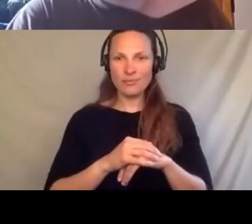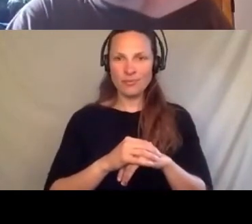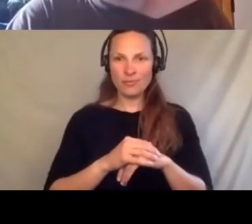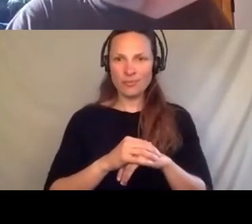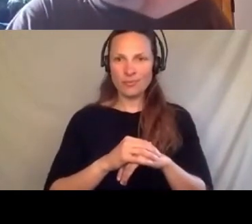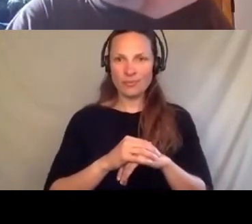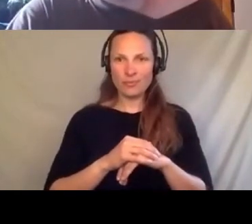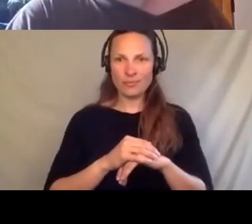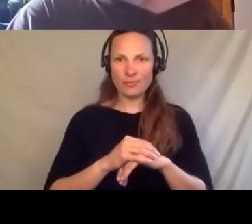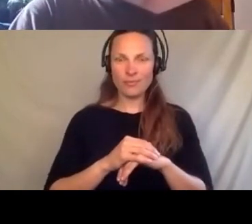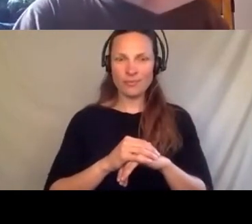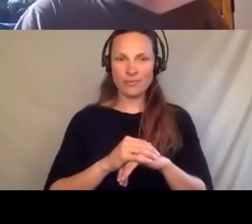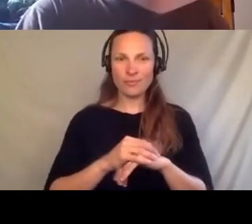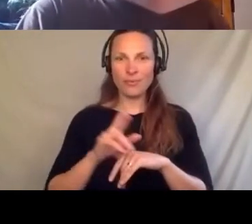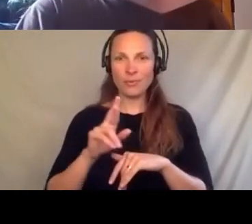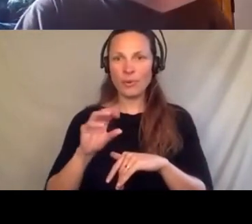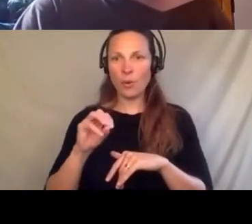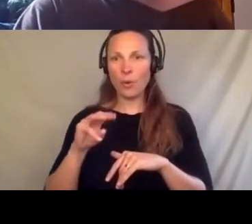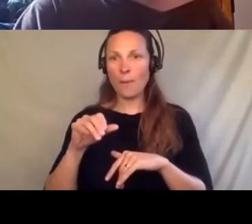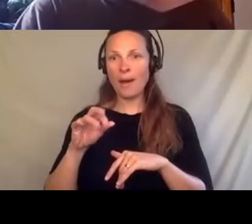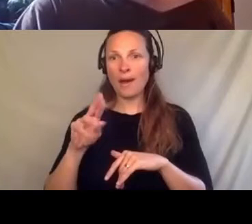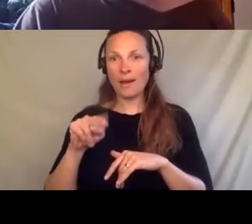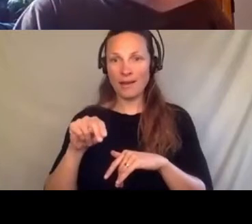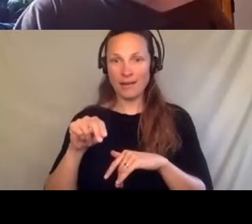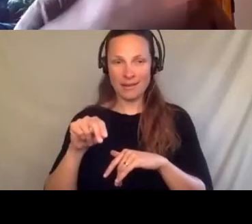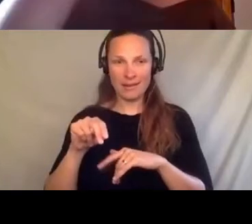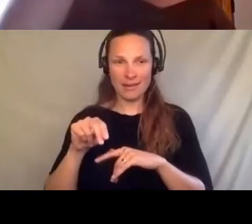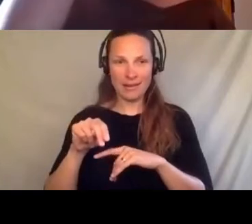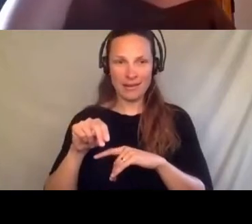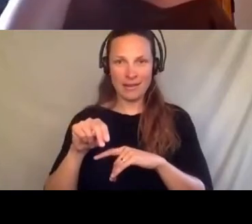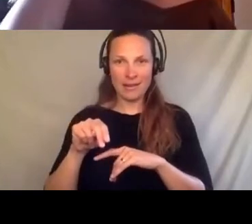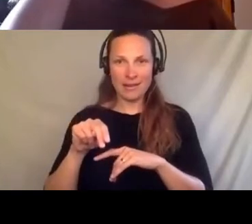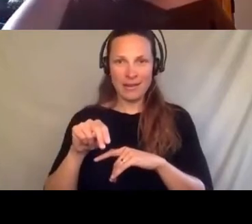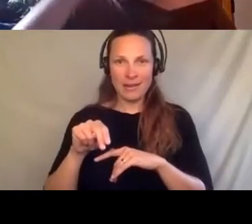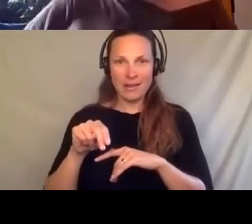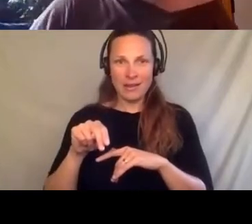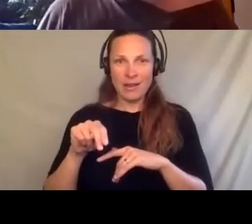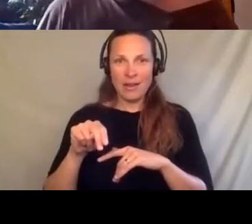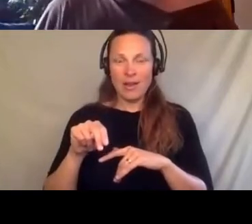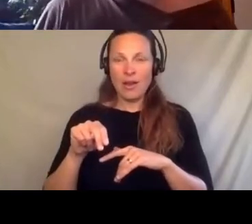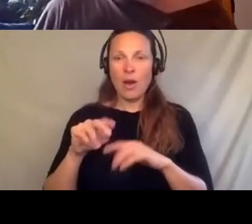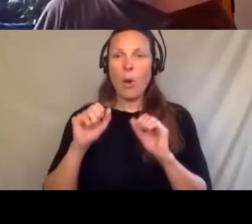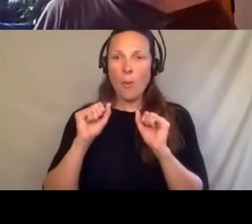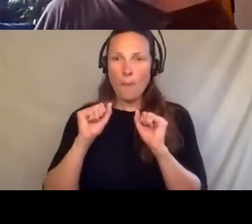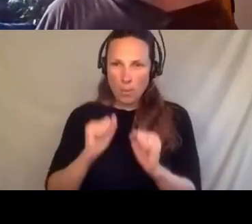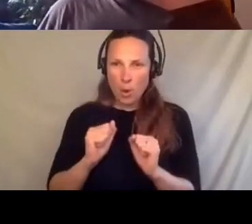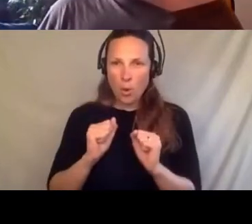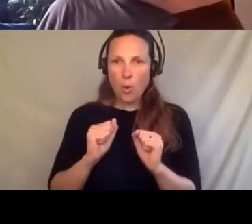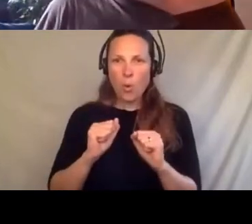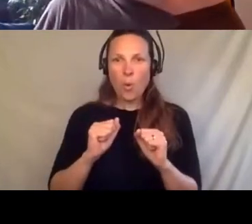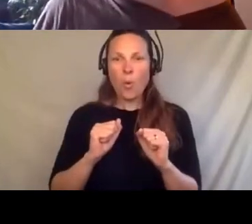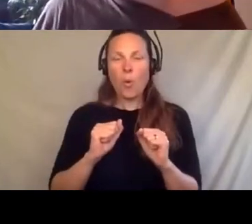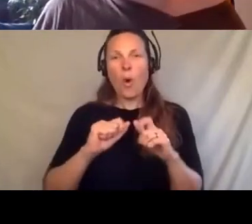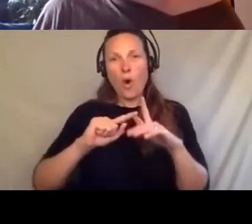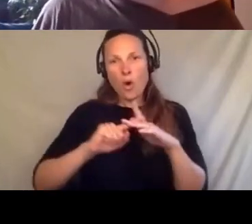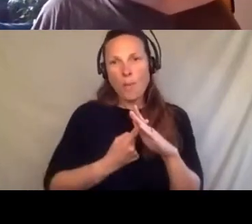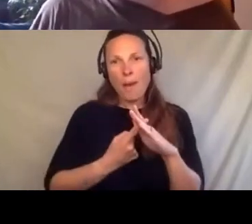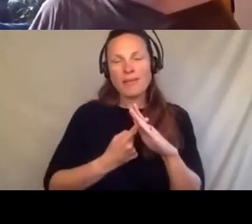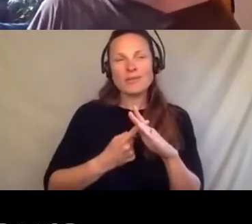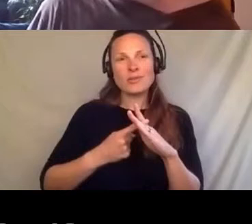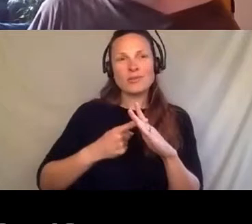Et alors, pour le romarin, donc, on va faire des semis intérieurs dès le mois